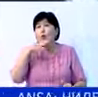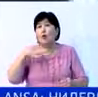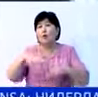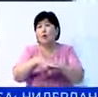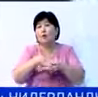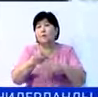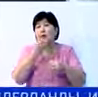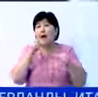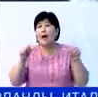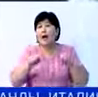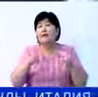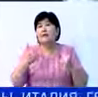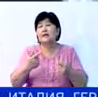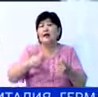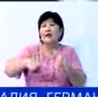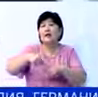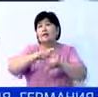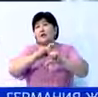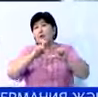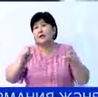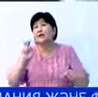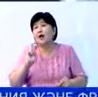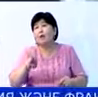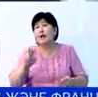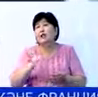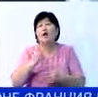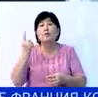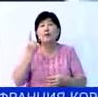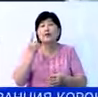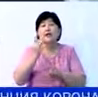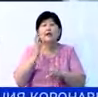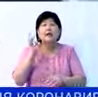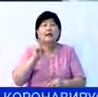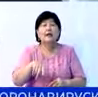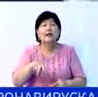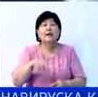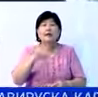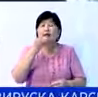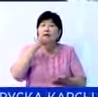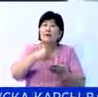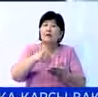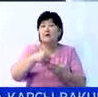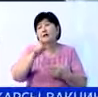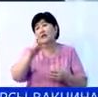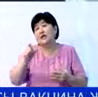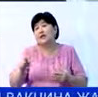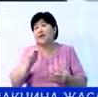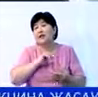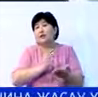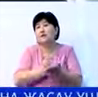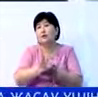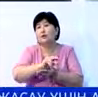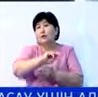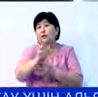жерлерге асхана немесе кәсіпкерлік нысандар барған кезде, бірінші кезекте мына келген сояққа тұтынушылардың тарапынан және де қызмет көрсетіп жатқан